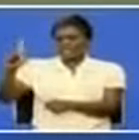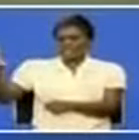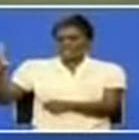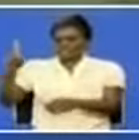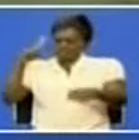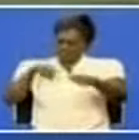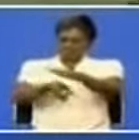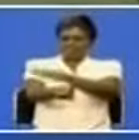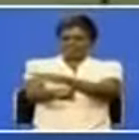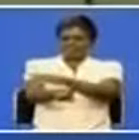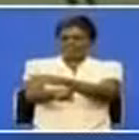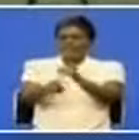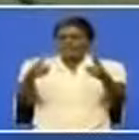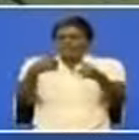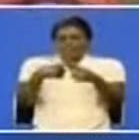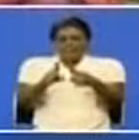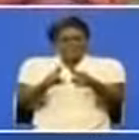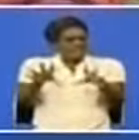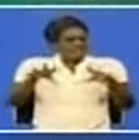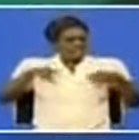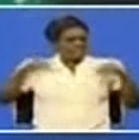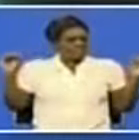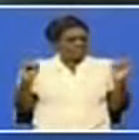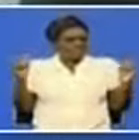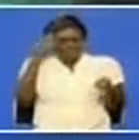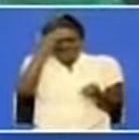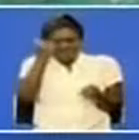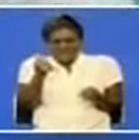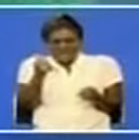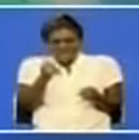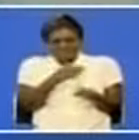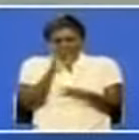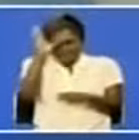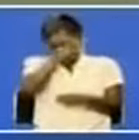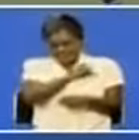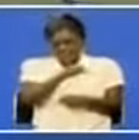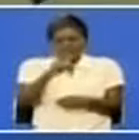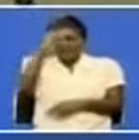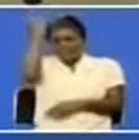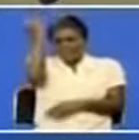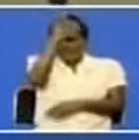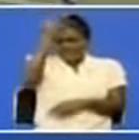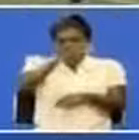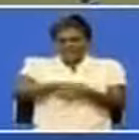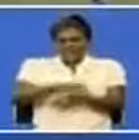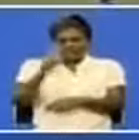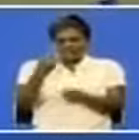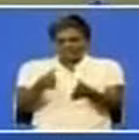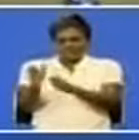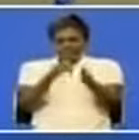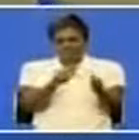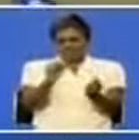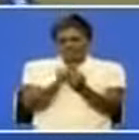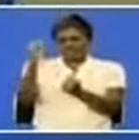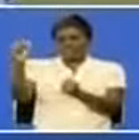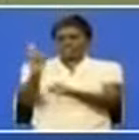alifanikiwa kucheka na wavu lakini bao likakataliwa kwani alikuwa ameotea. Bandari walipata nafasi yao ya kwanza kunako dakika